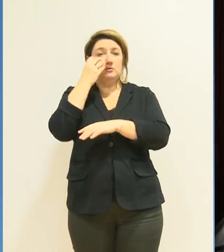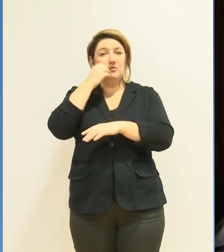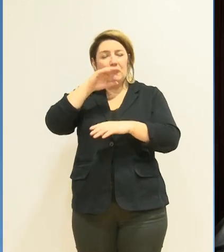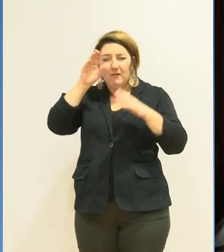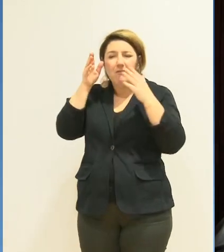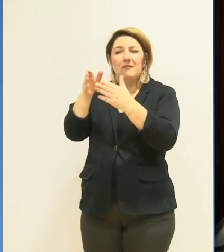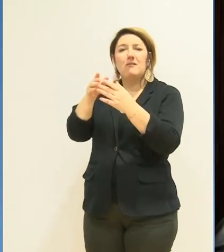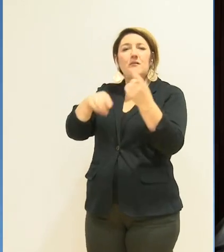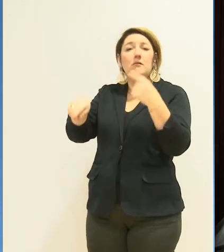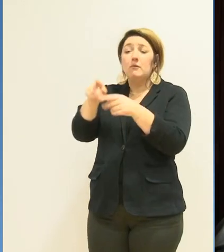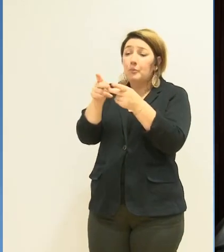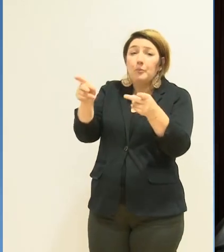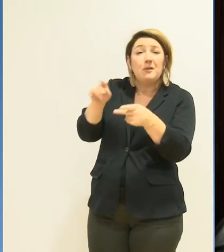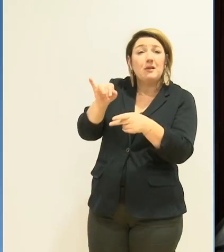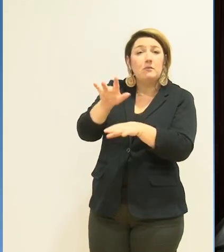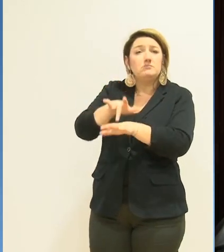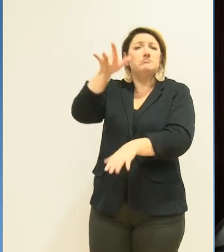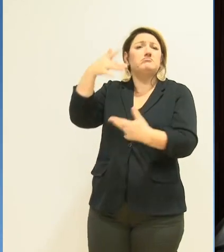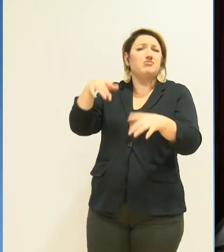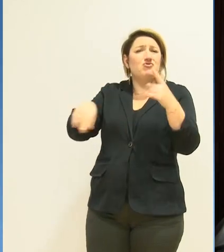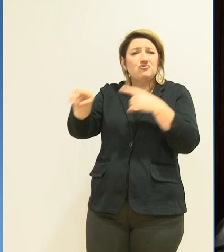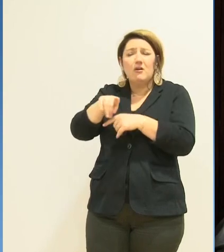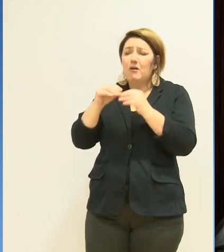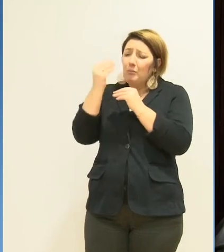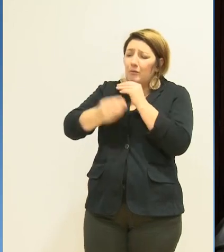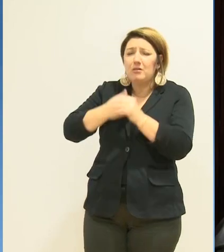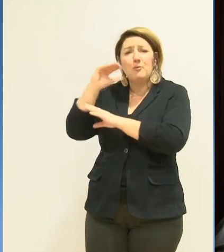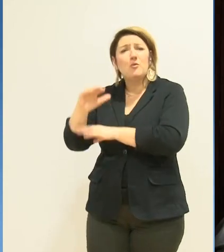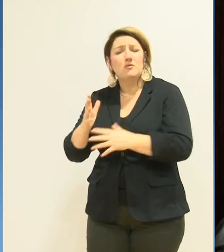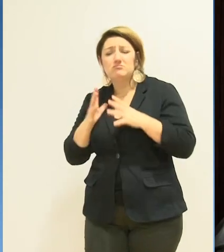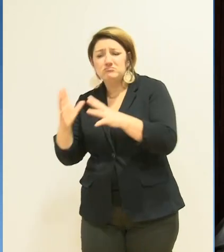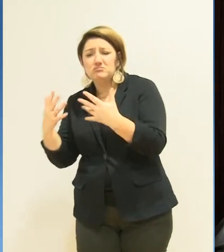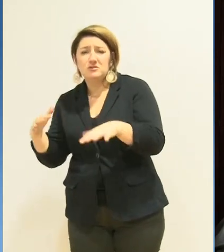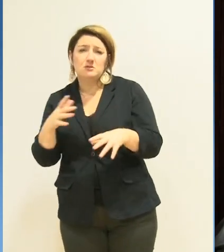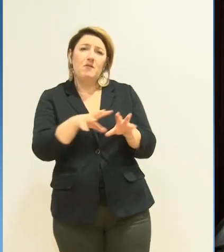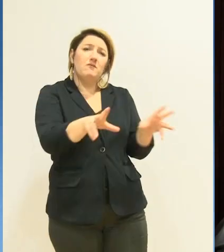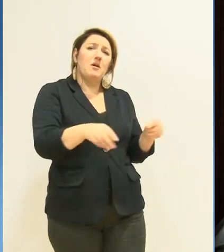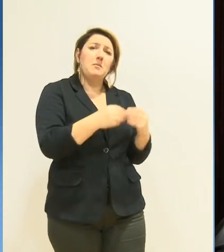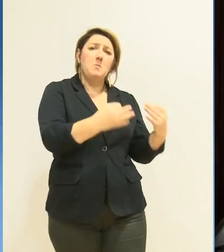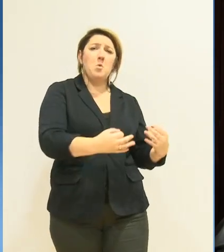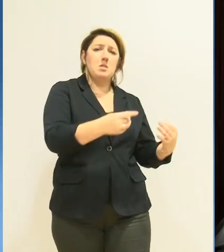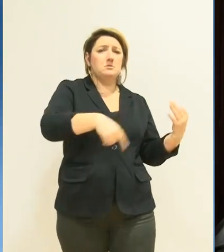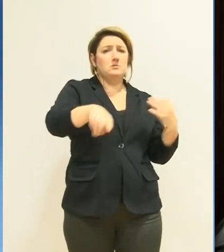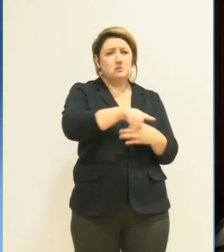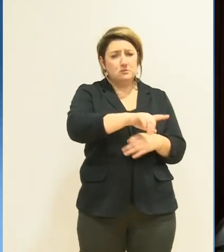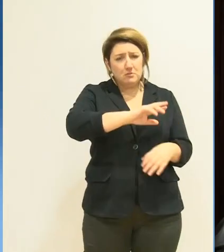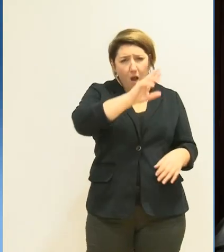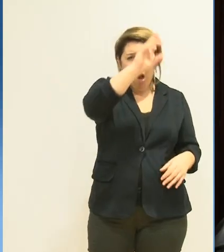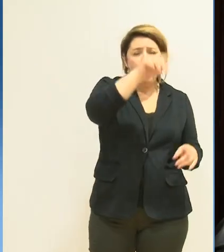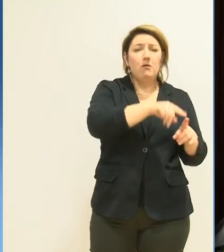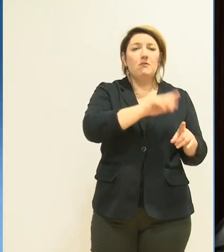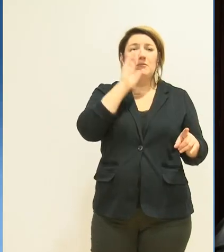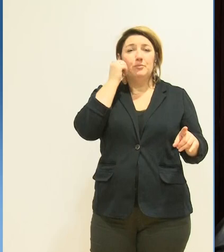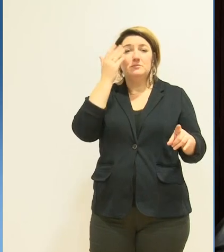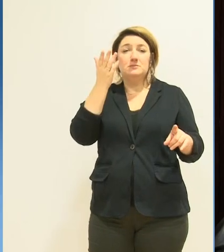d'un public et déjà sensibilisés par les préservation de la planète aux familles les plus modestes et donc directement qu